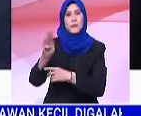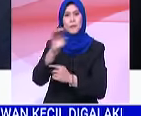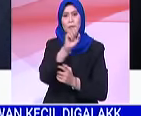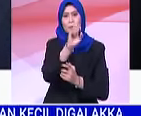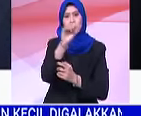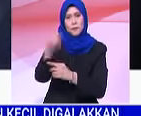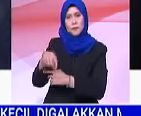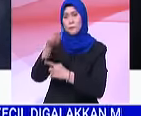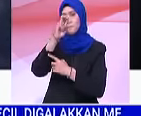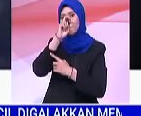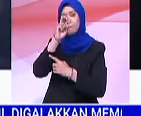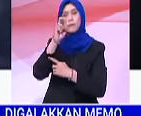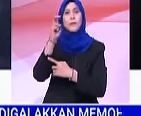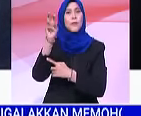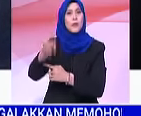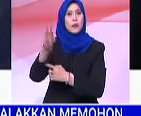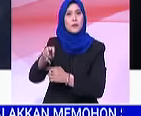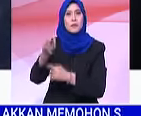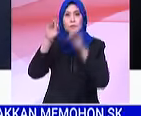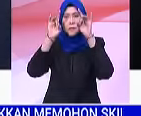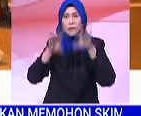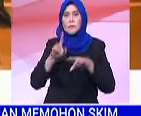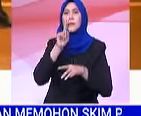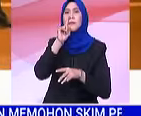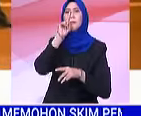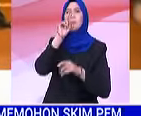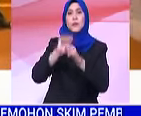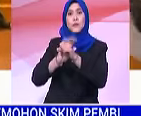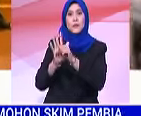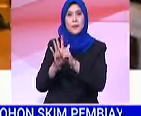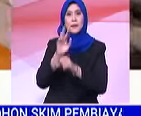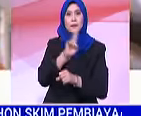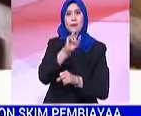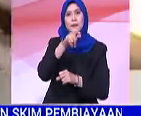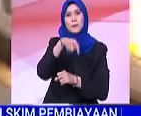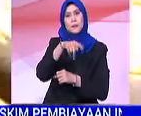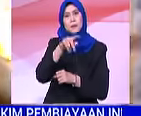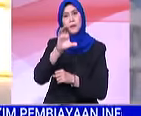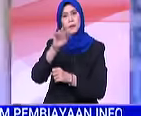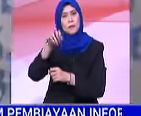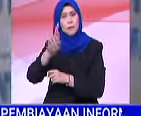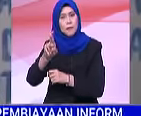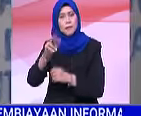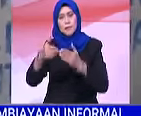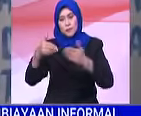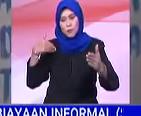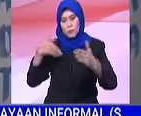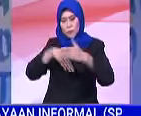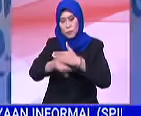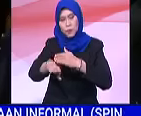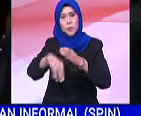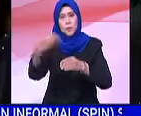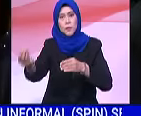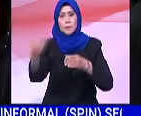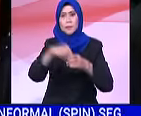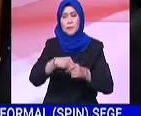SOP diperketatkan itu mewajibkan ujian saringan COVID-19 RT-PCR sebelum pergerakan masuk dan keluar Bintulu